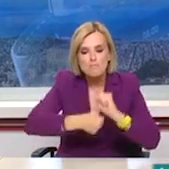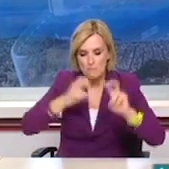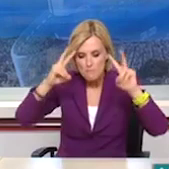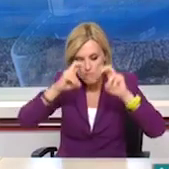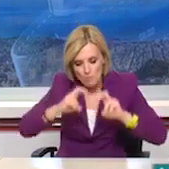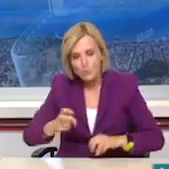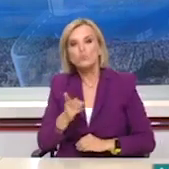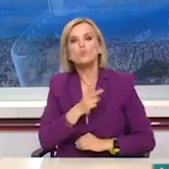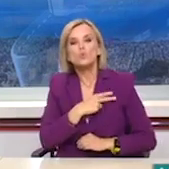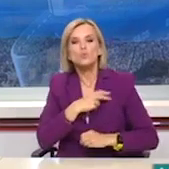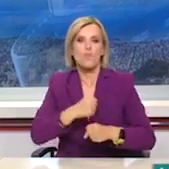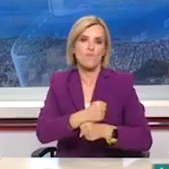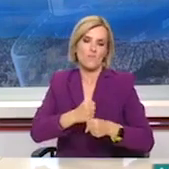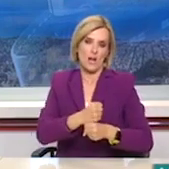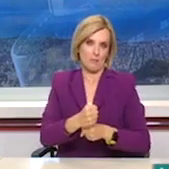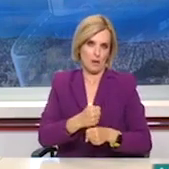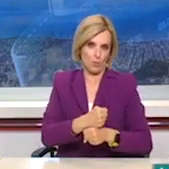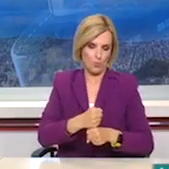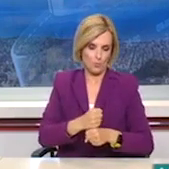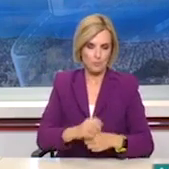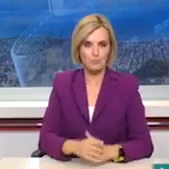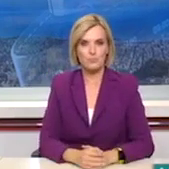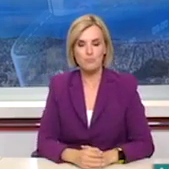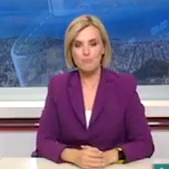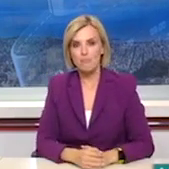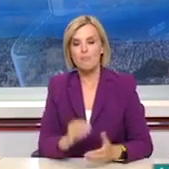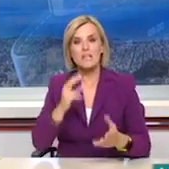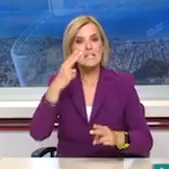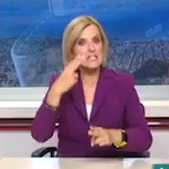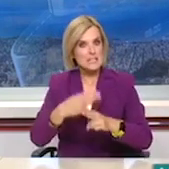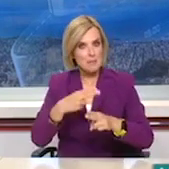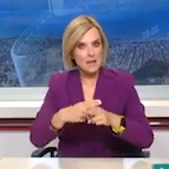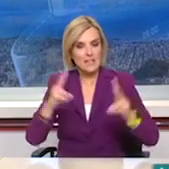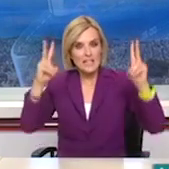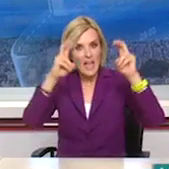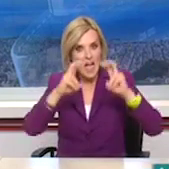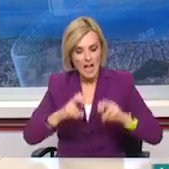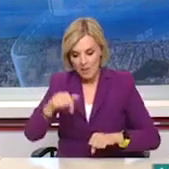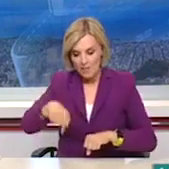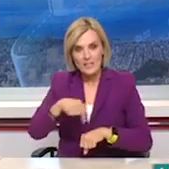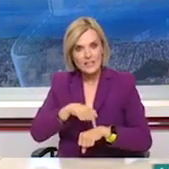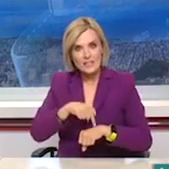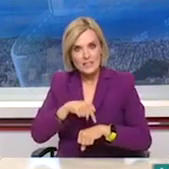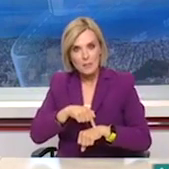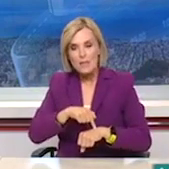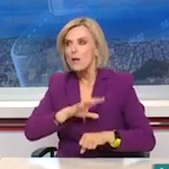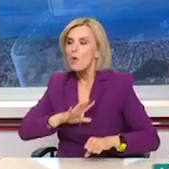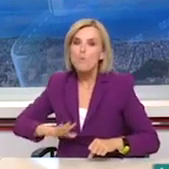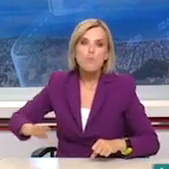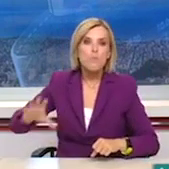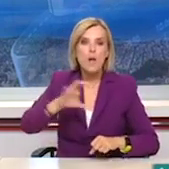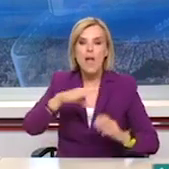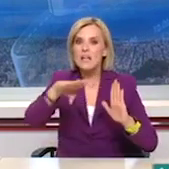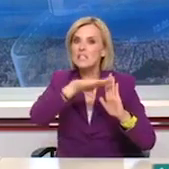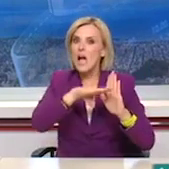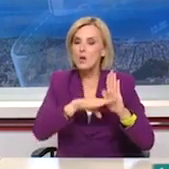χρήσης φαρμάκων στην πατρίδα μας. Σημαντική έρευνα πραγματοποιήθηκε και συνεχίζει να πραγματοποιείται στην πάλη απέναντι στον ιό. Έρευνα με